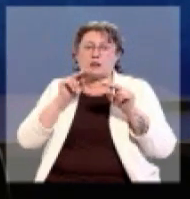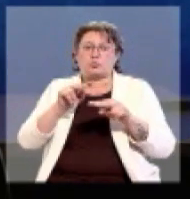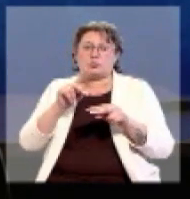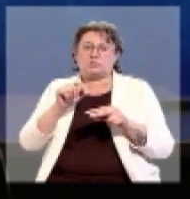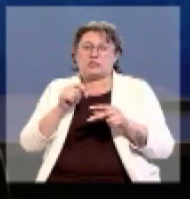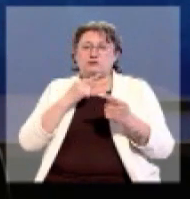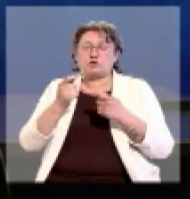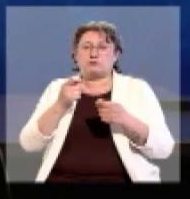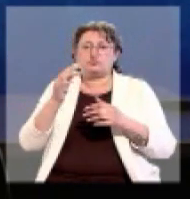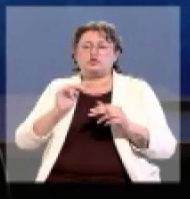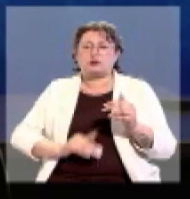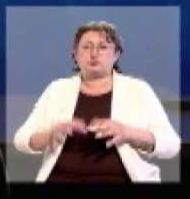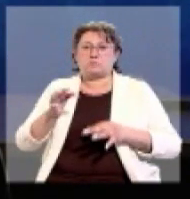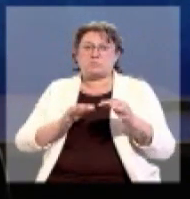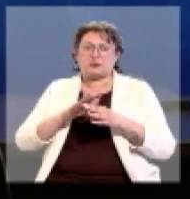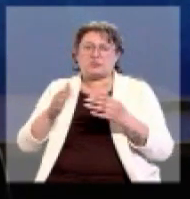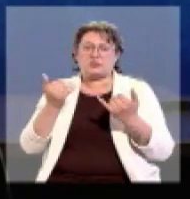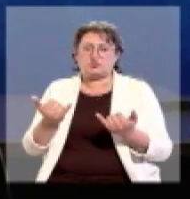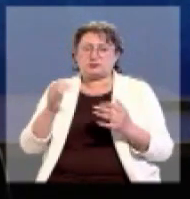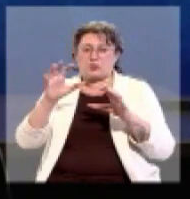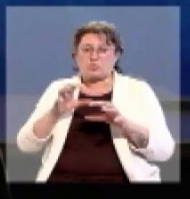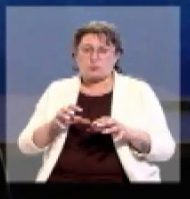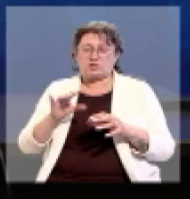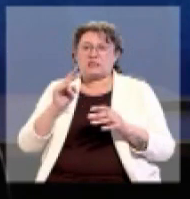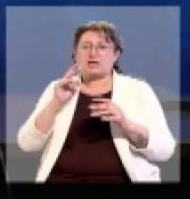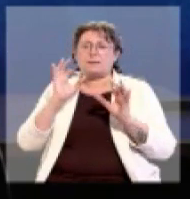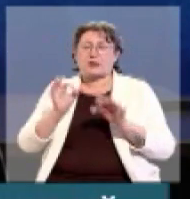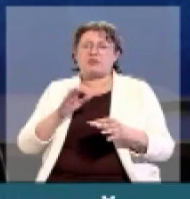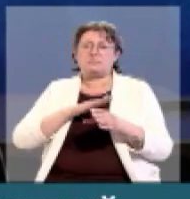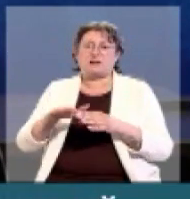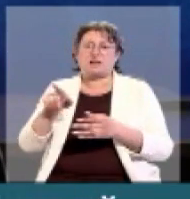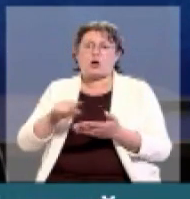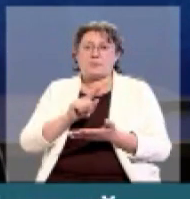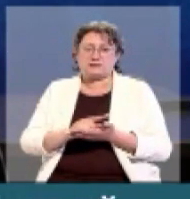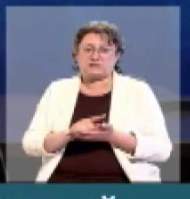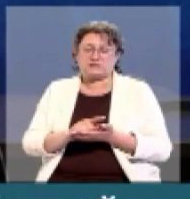за соблюдением частным судебным исполнителем настоящего закона и надлежащим исполнением их обязанностей.